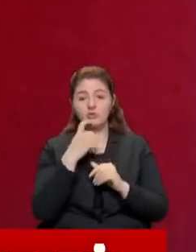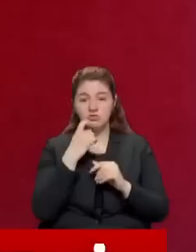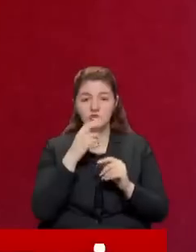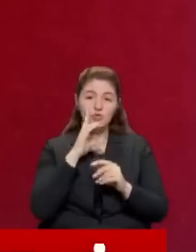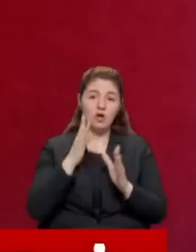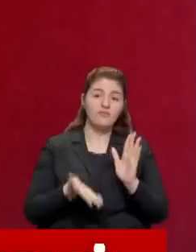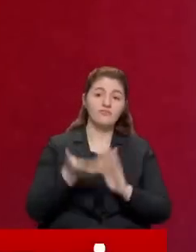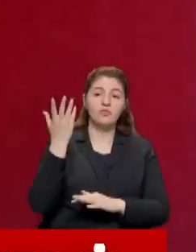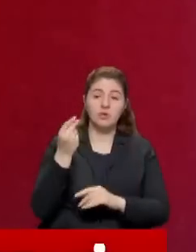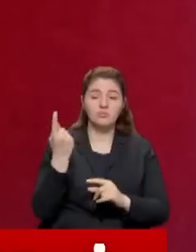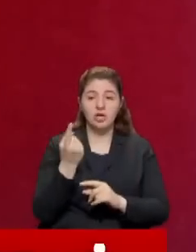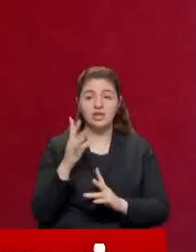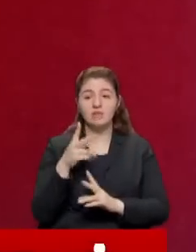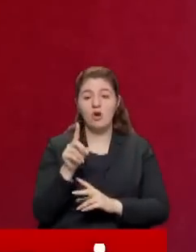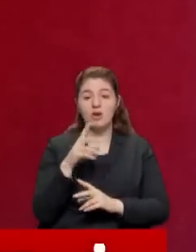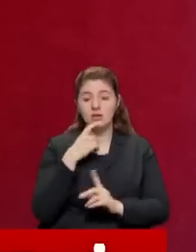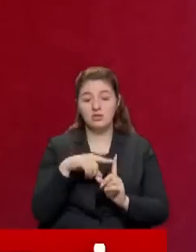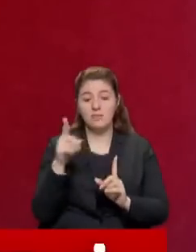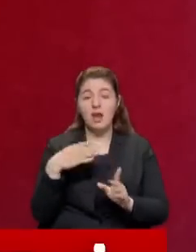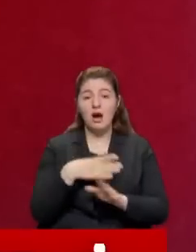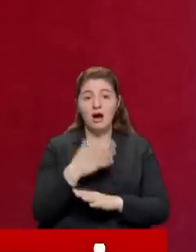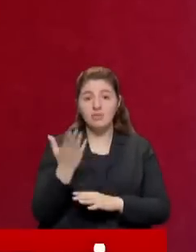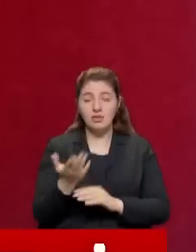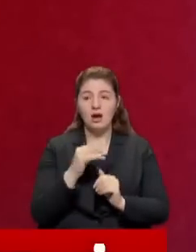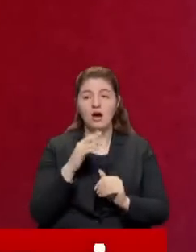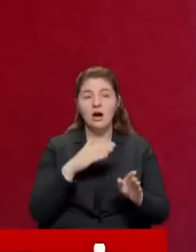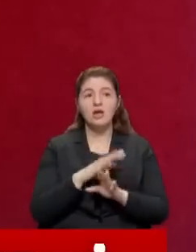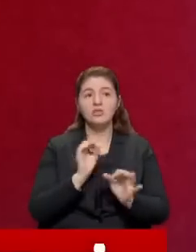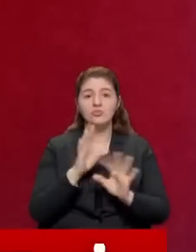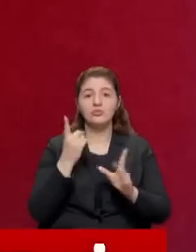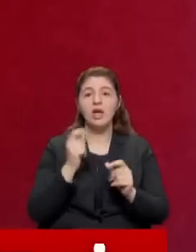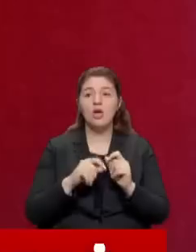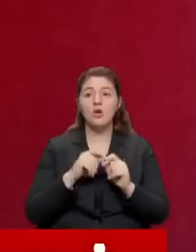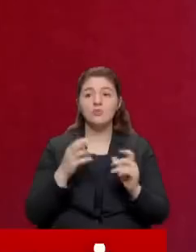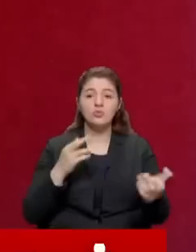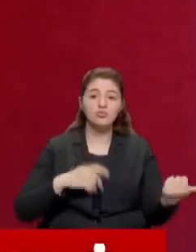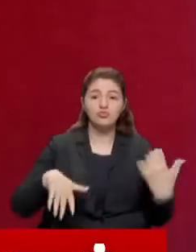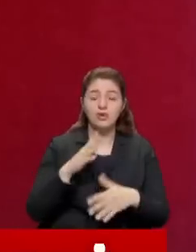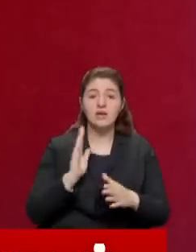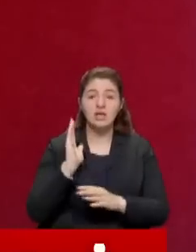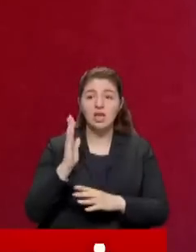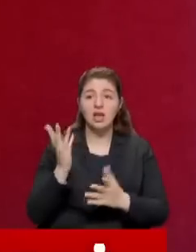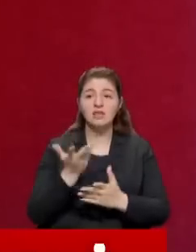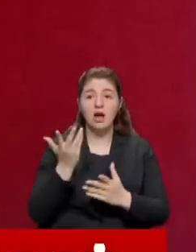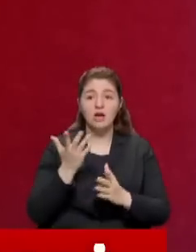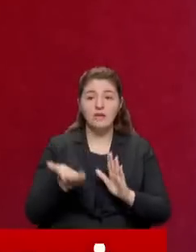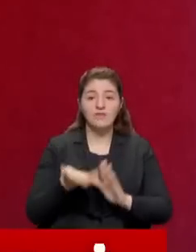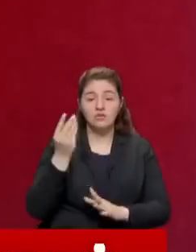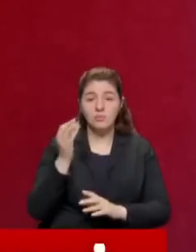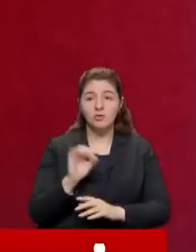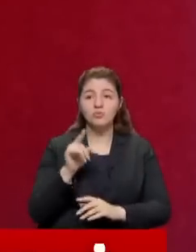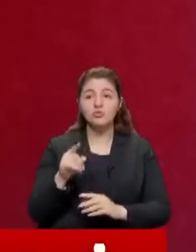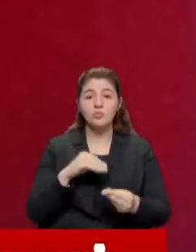yıldır artan bir biçimde, 2017'den beri hatta aslında müthiş bir ekonomik tufan ve giderek de tonu da artıyor.